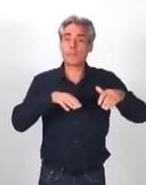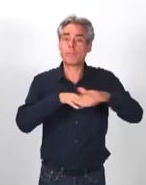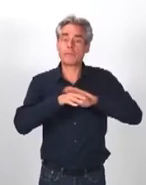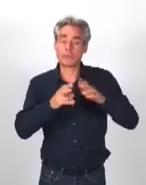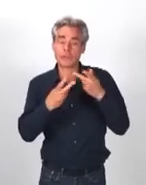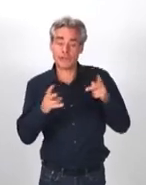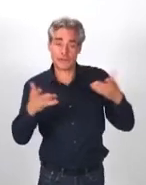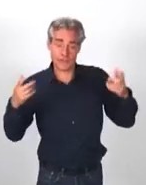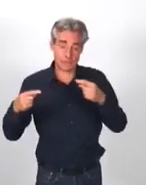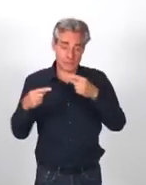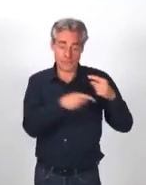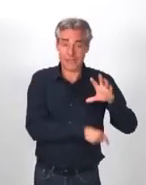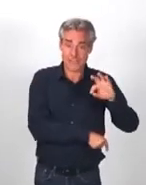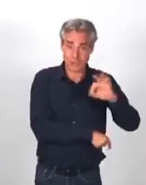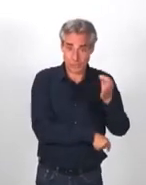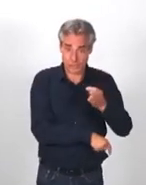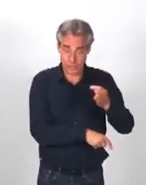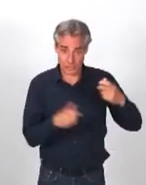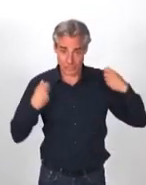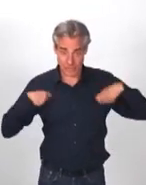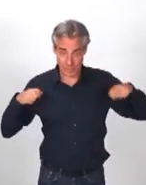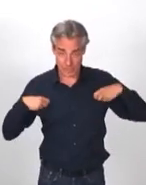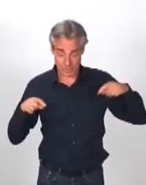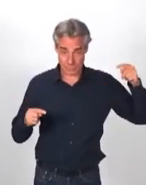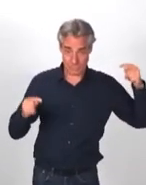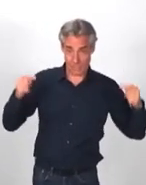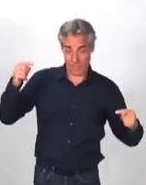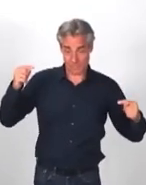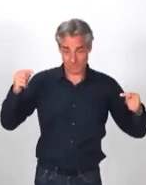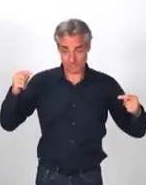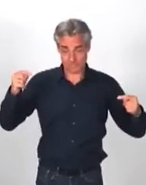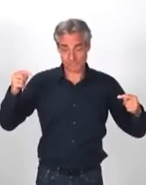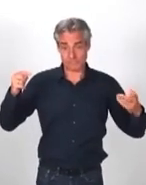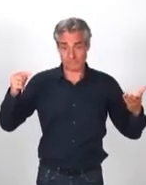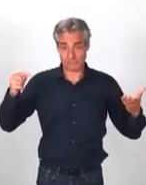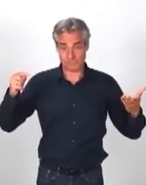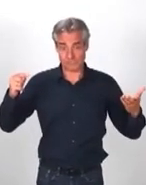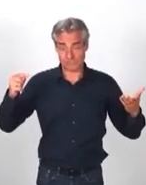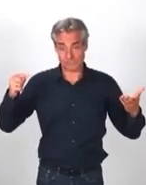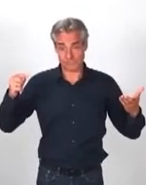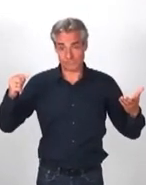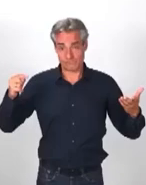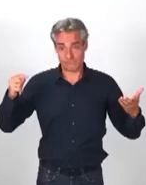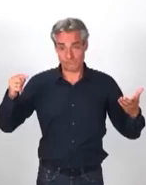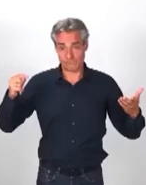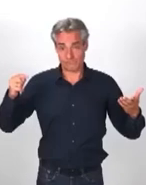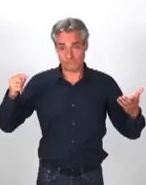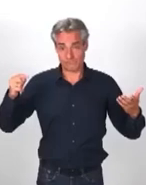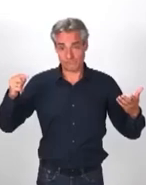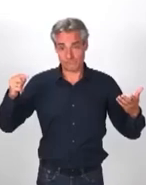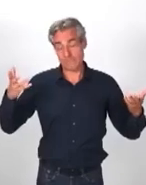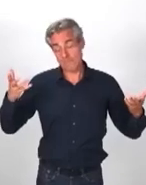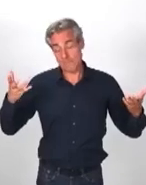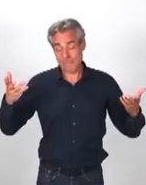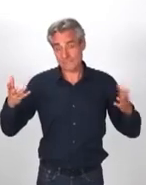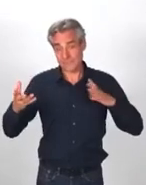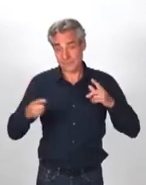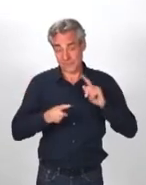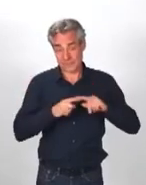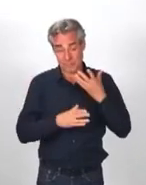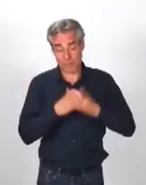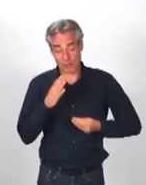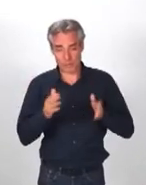vous êtes à 50% de crédits qui sont effectivement engagés. Donc il y a des manques sur